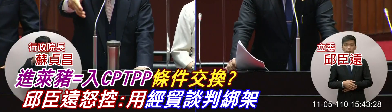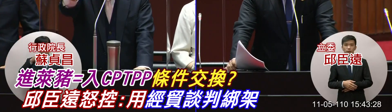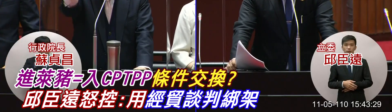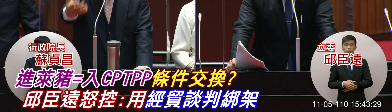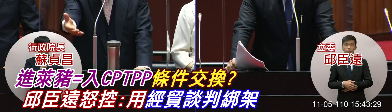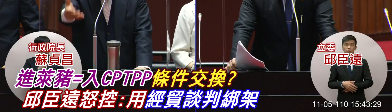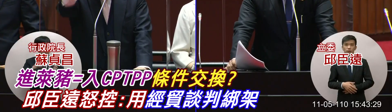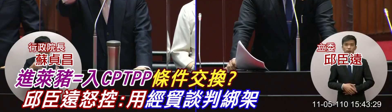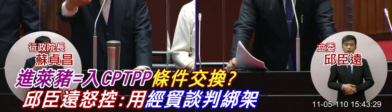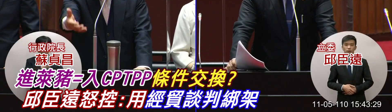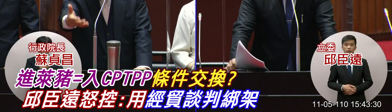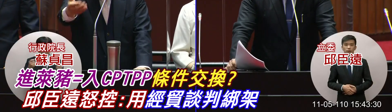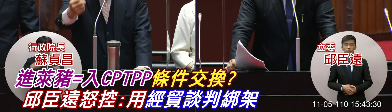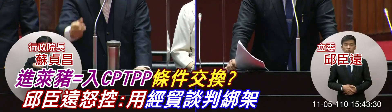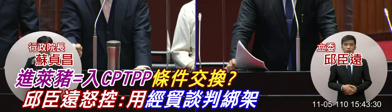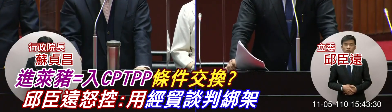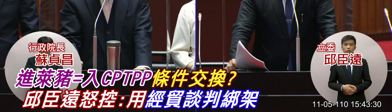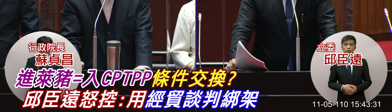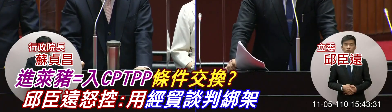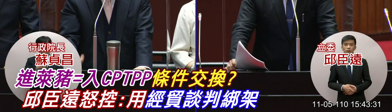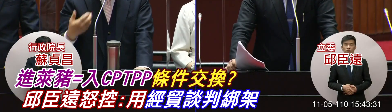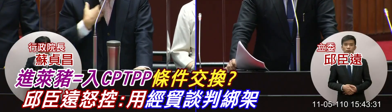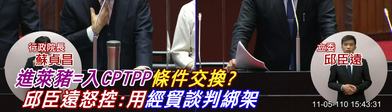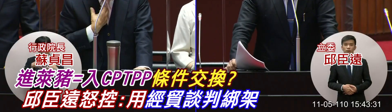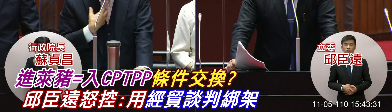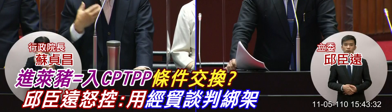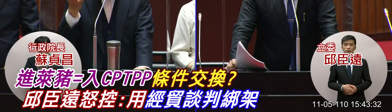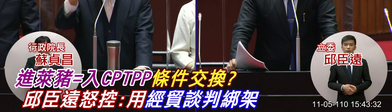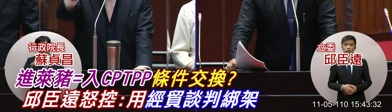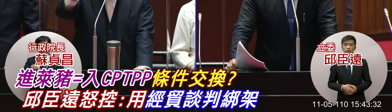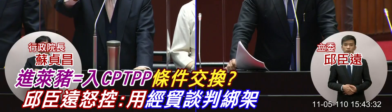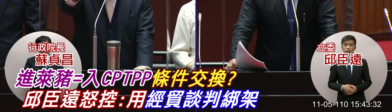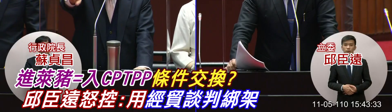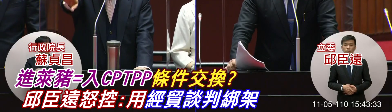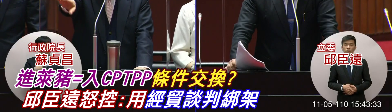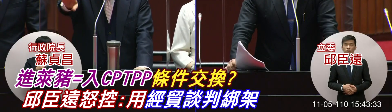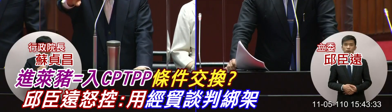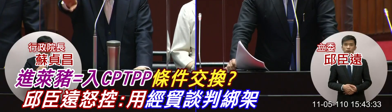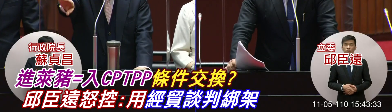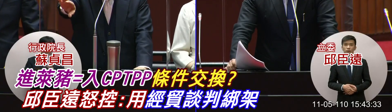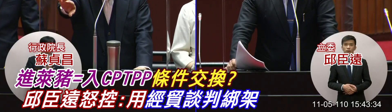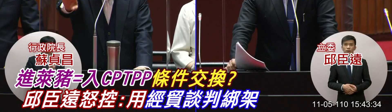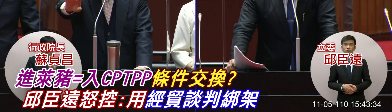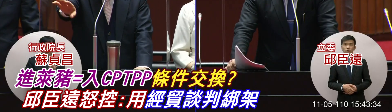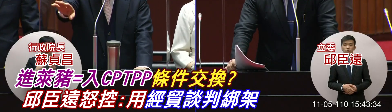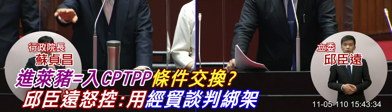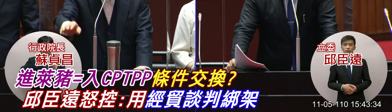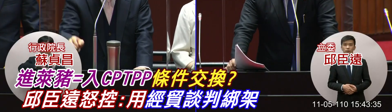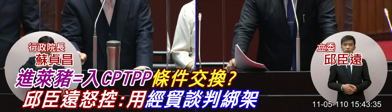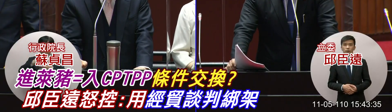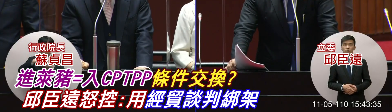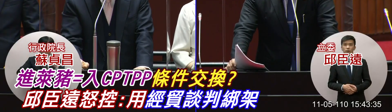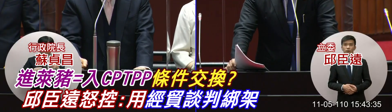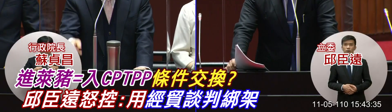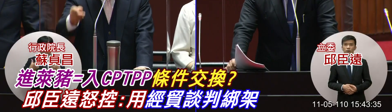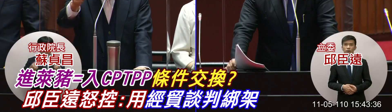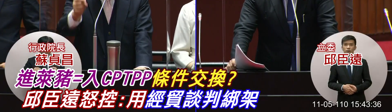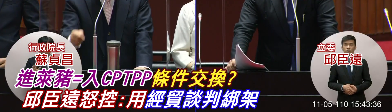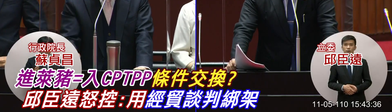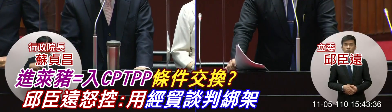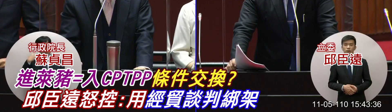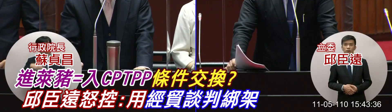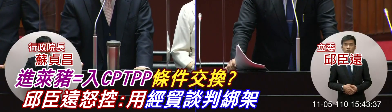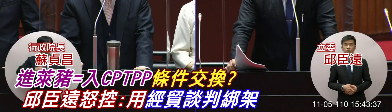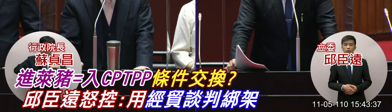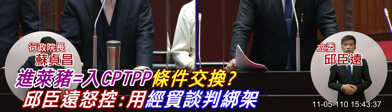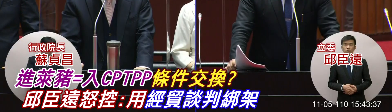员国都准许莱猪进口，我们自己不愿意跟国际规范同步，还想去